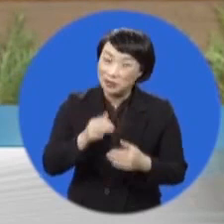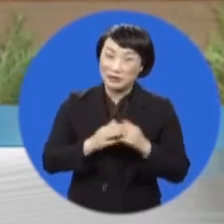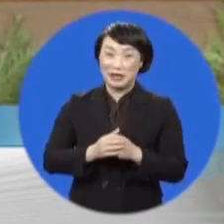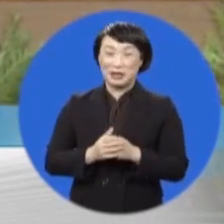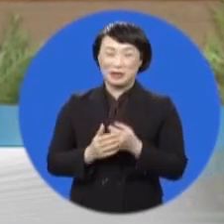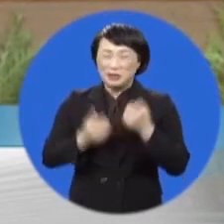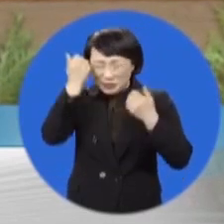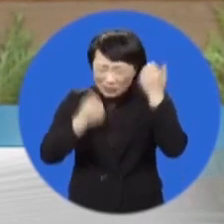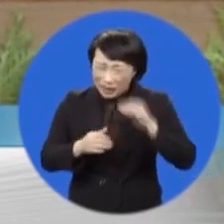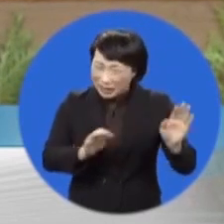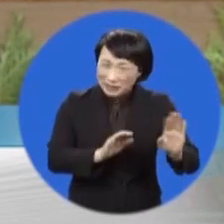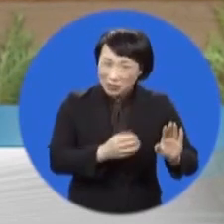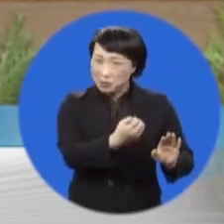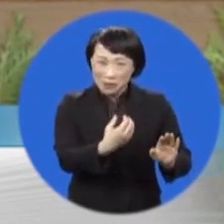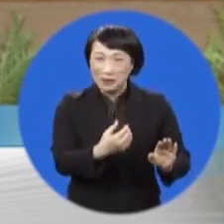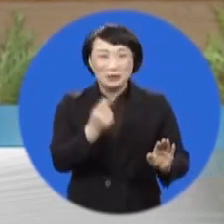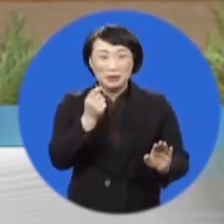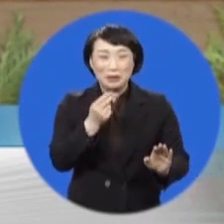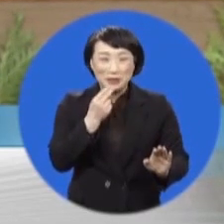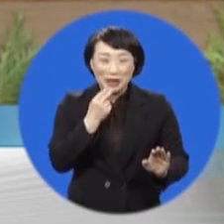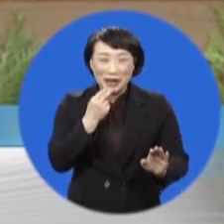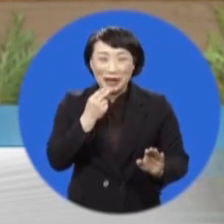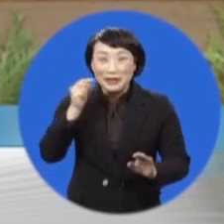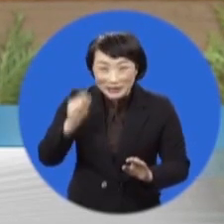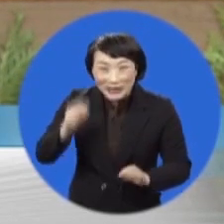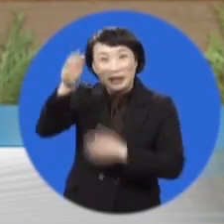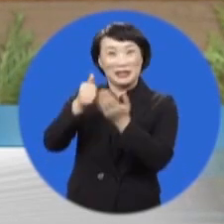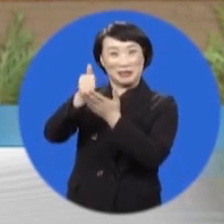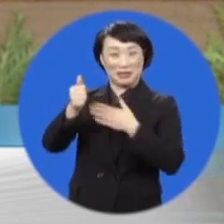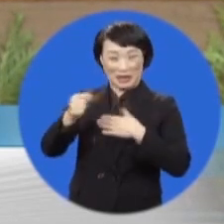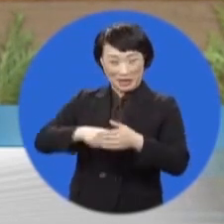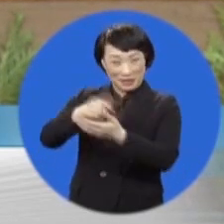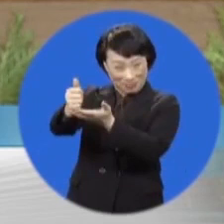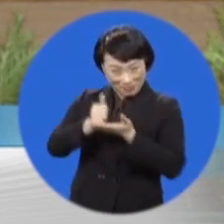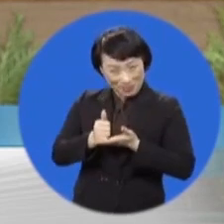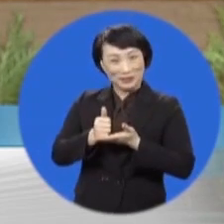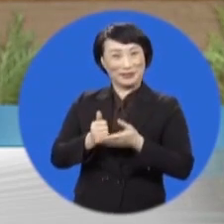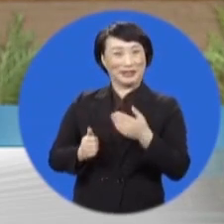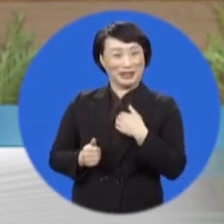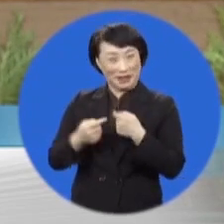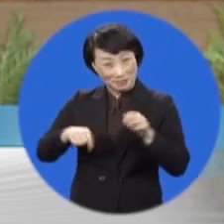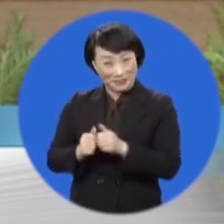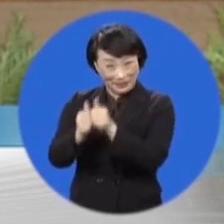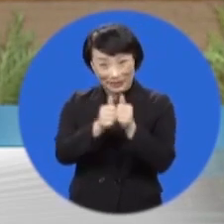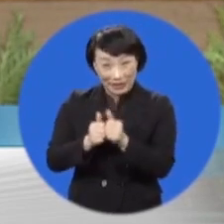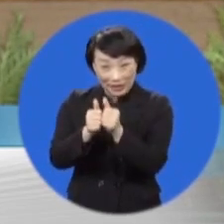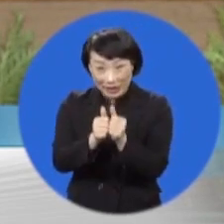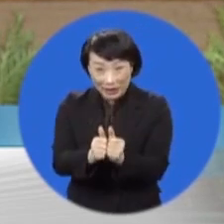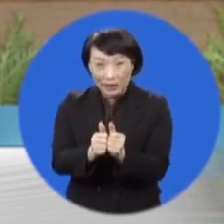아무것도 아니라고 본인 알 수 없는 부문을 내 안에 무엇이 게 하셨어 예